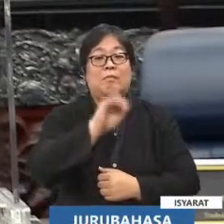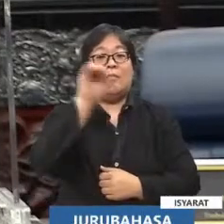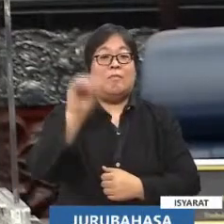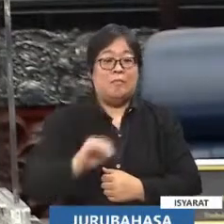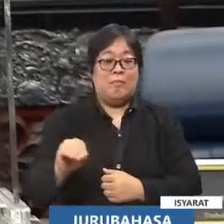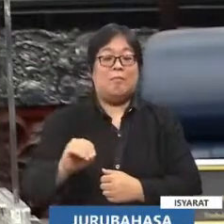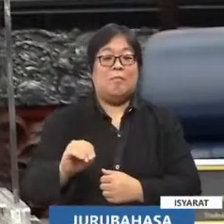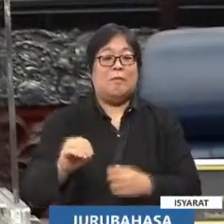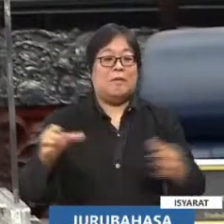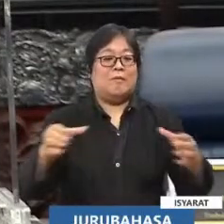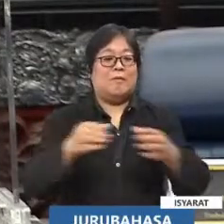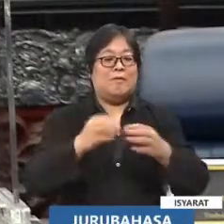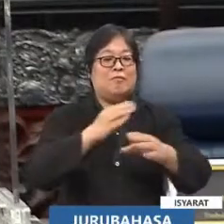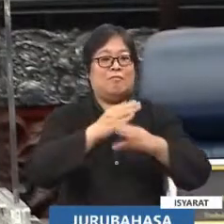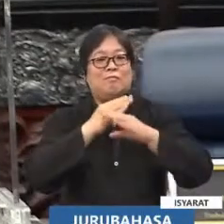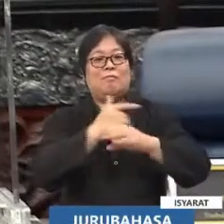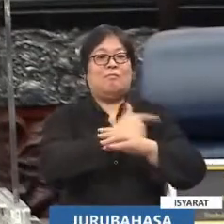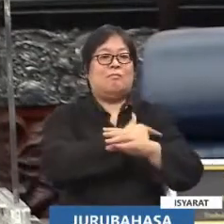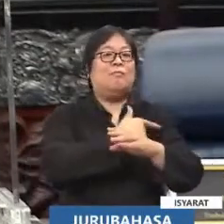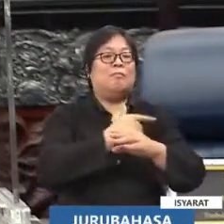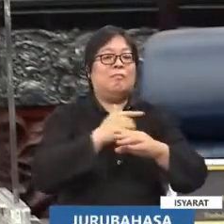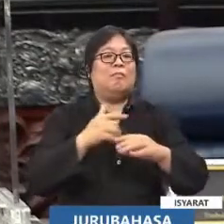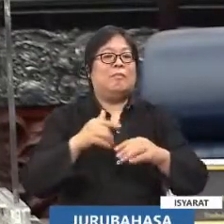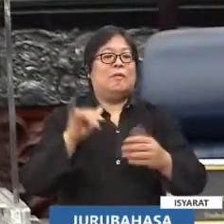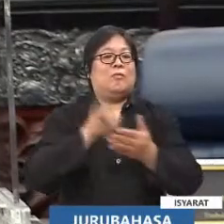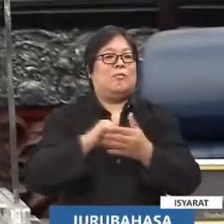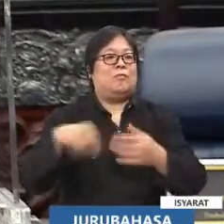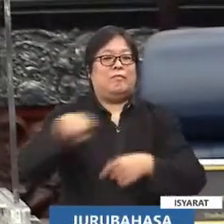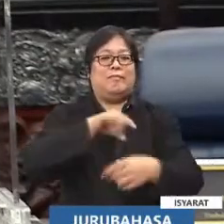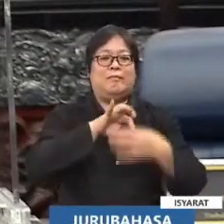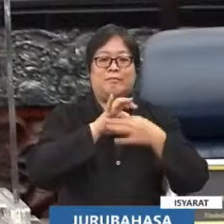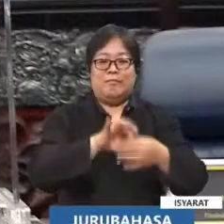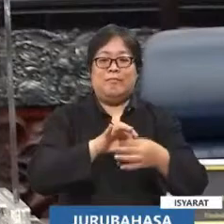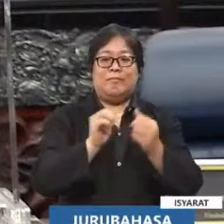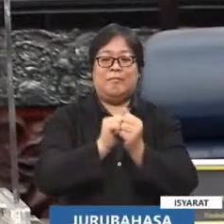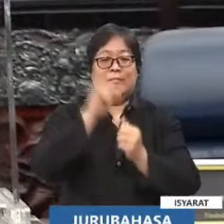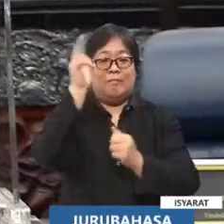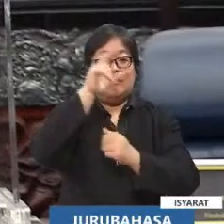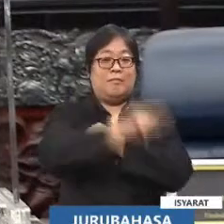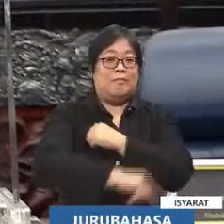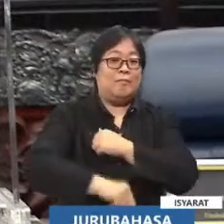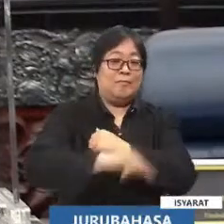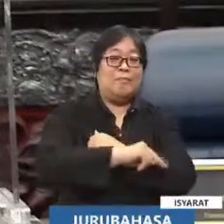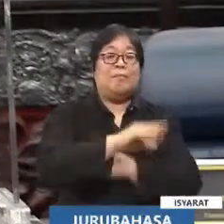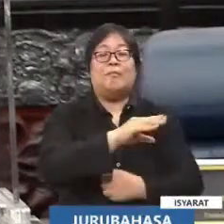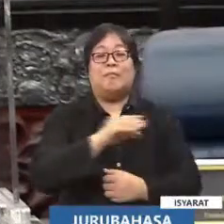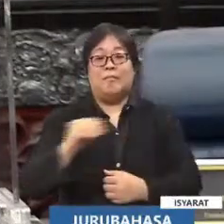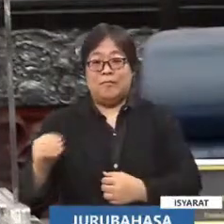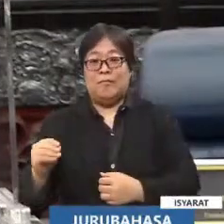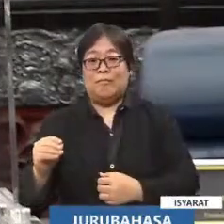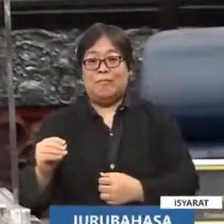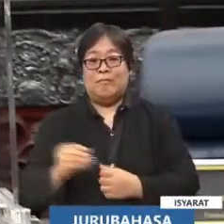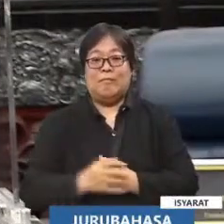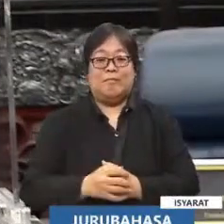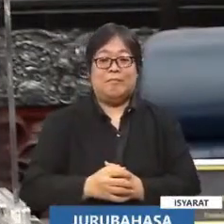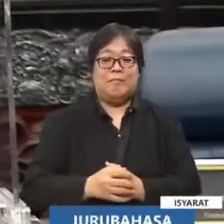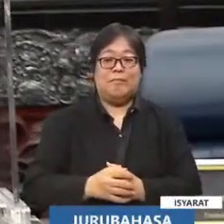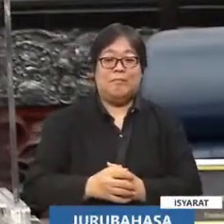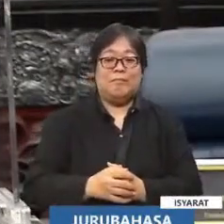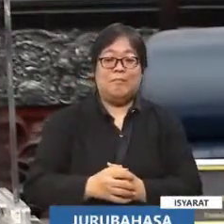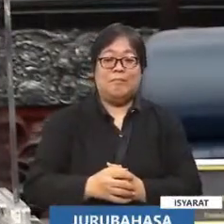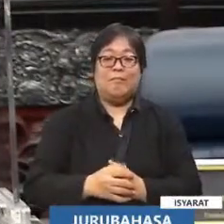80% herd immunity. Yang ini kita bekerjasama dengan kerajaan-kerajaan negeri dan juga dengan